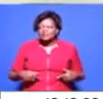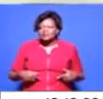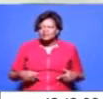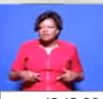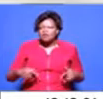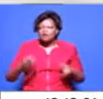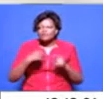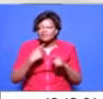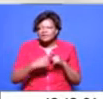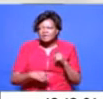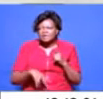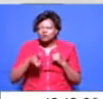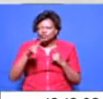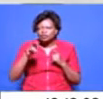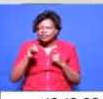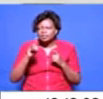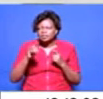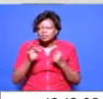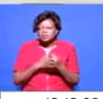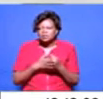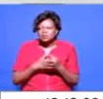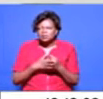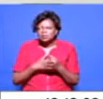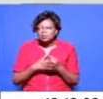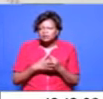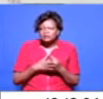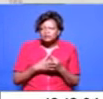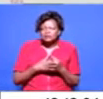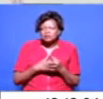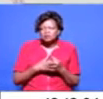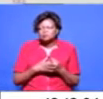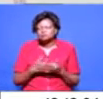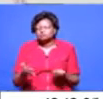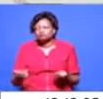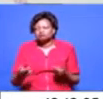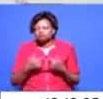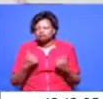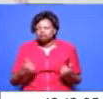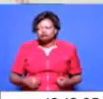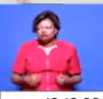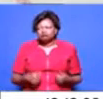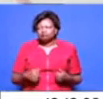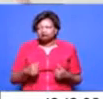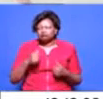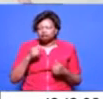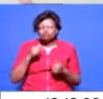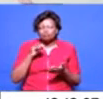mwaka 2018, Altai iliweka mchezo kuteleza kwenye theluji kwenye mtaala wa